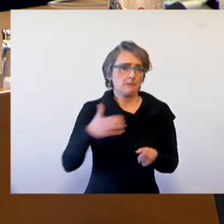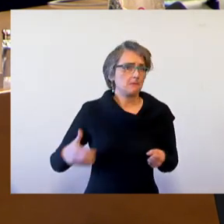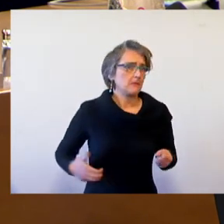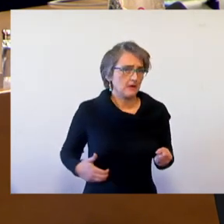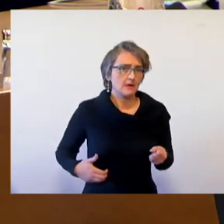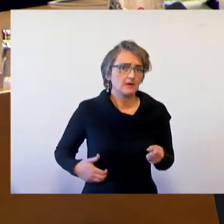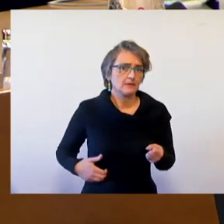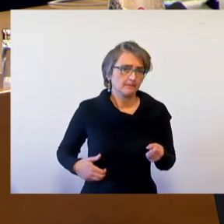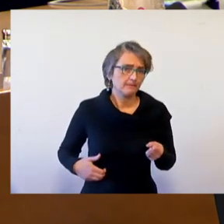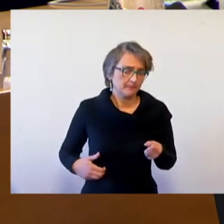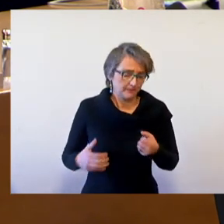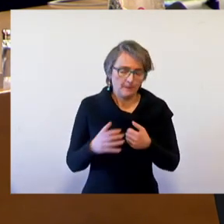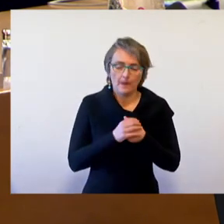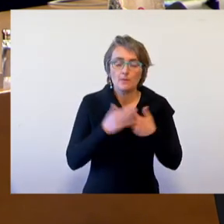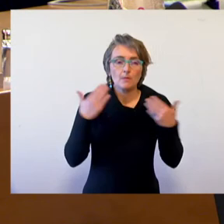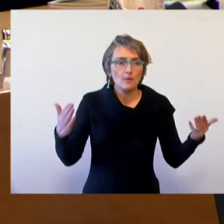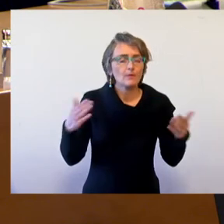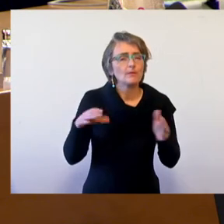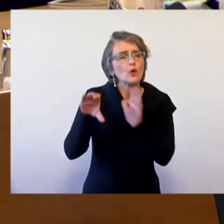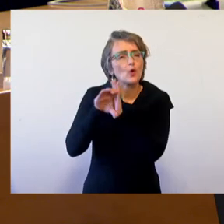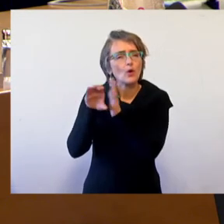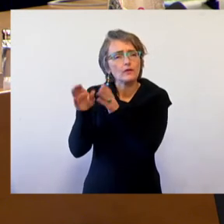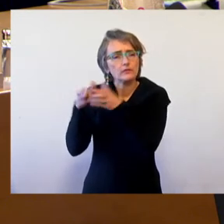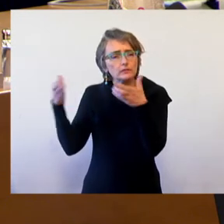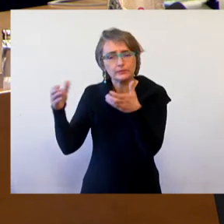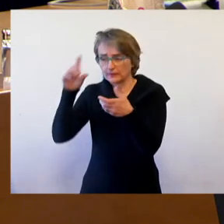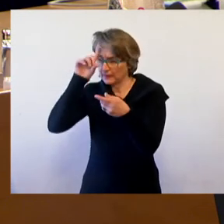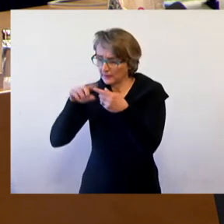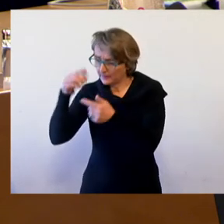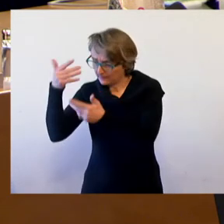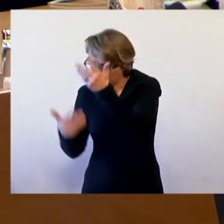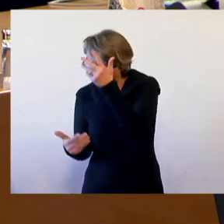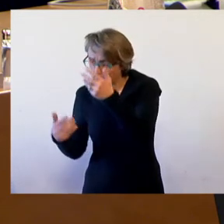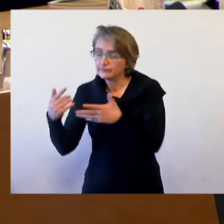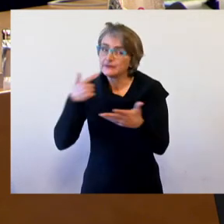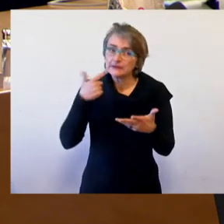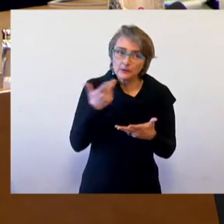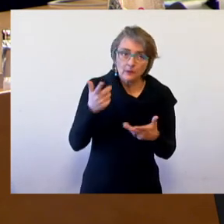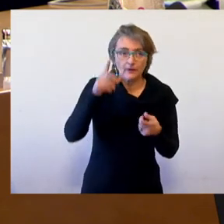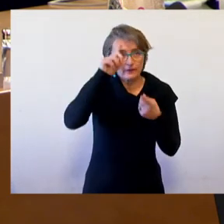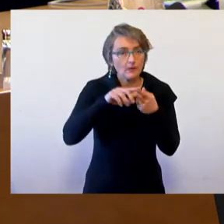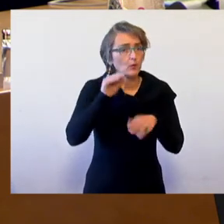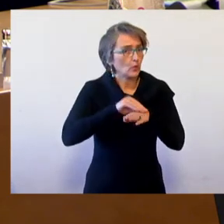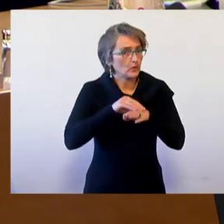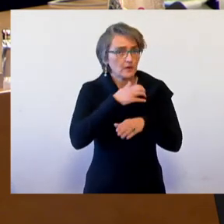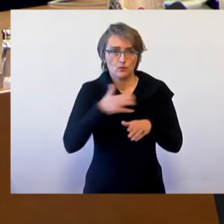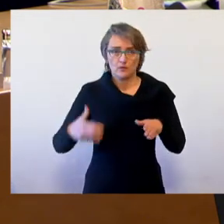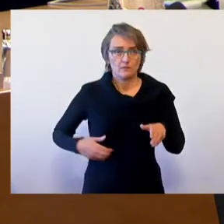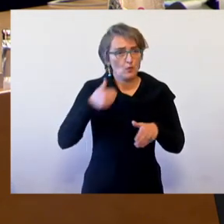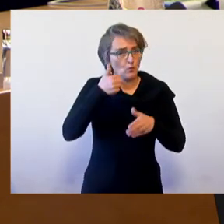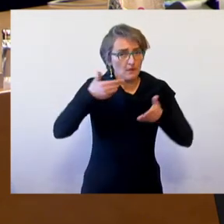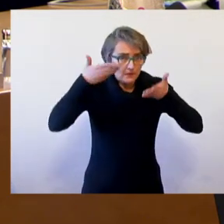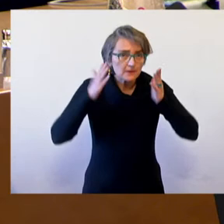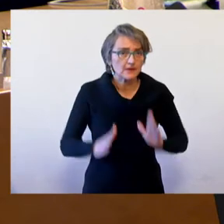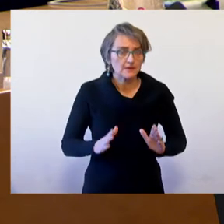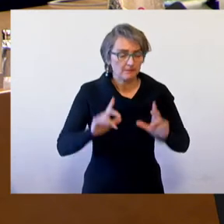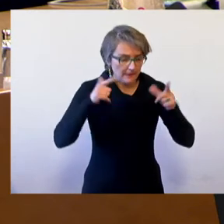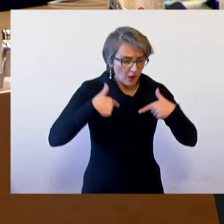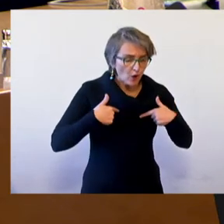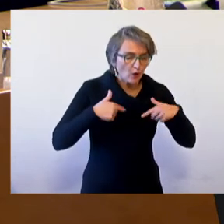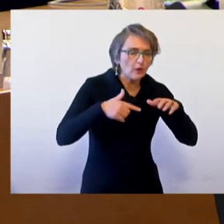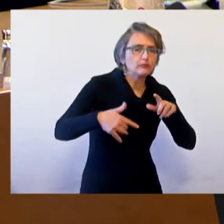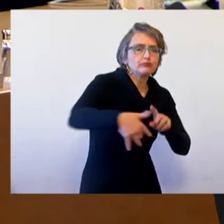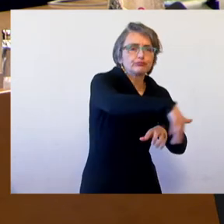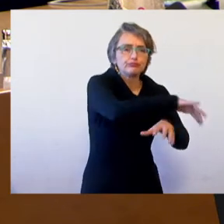l'éducation prévoit que chaque secteur d'école est arrêté par le conseil municipal, par une délibération du conseil municipal,